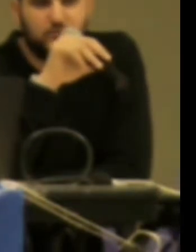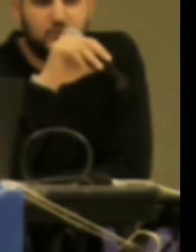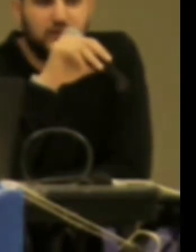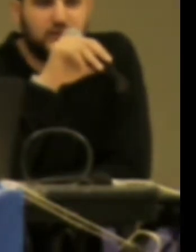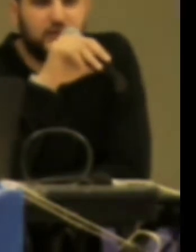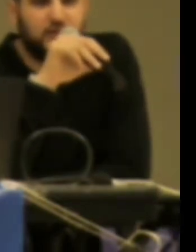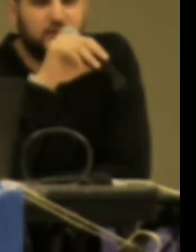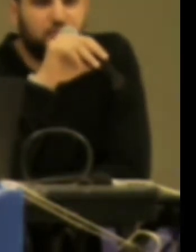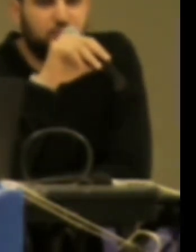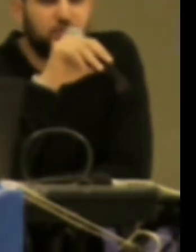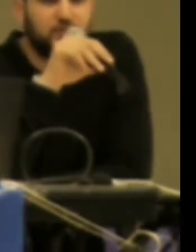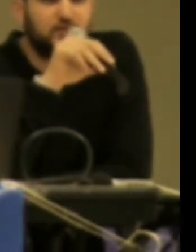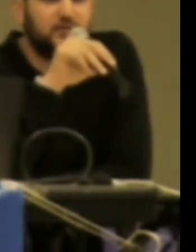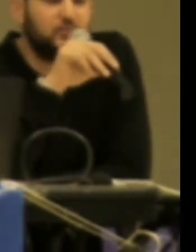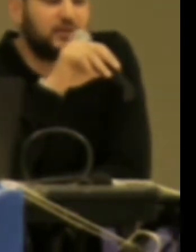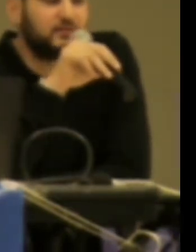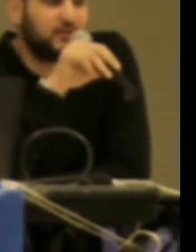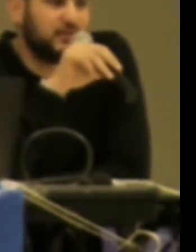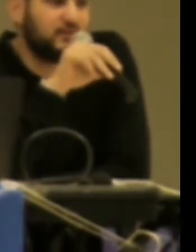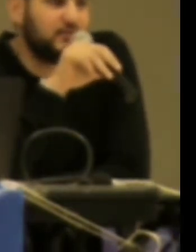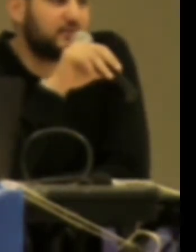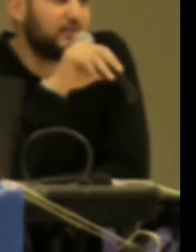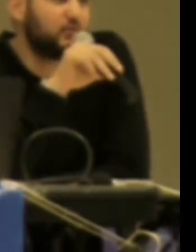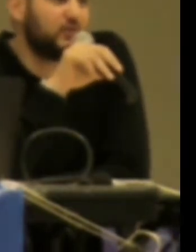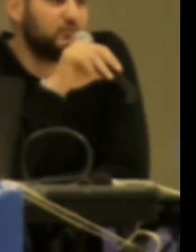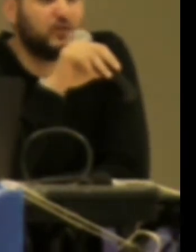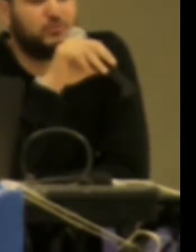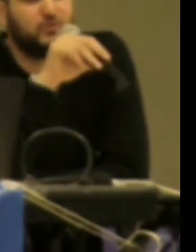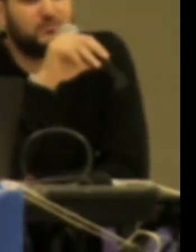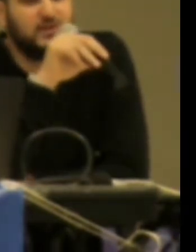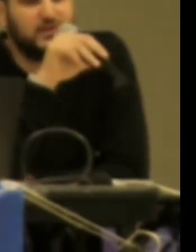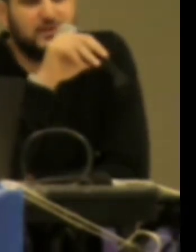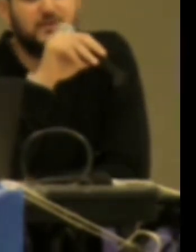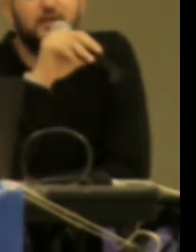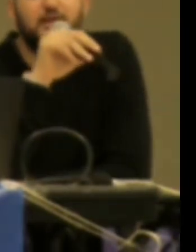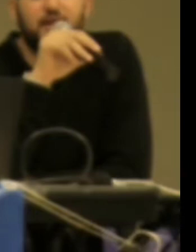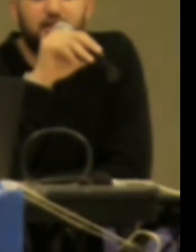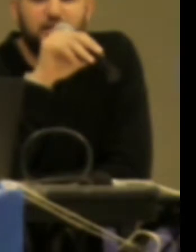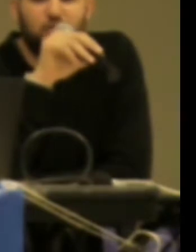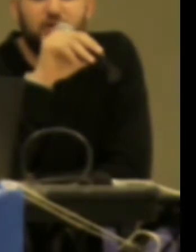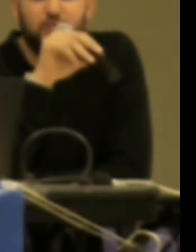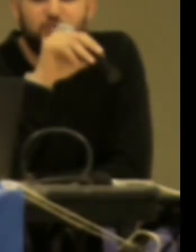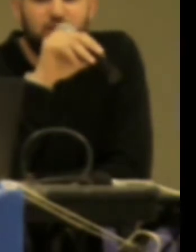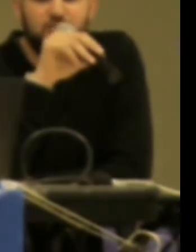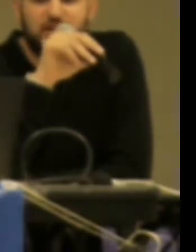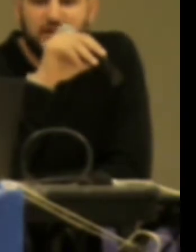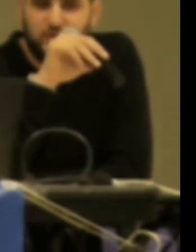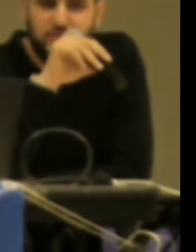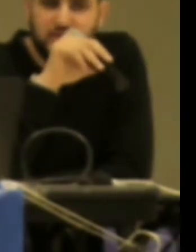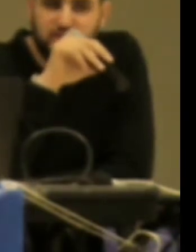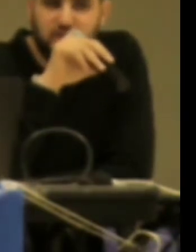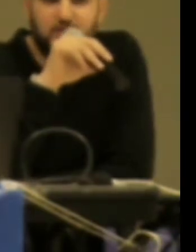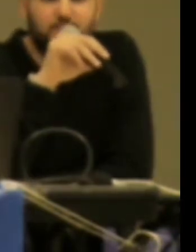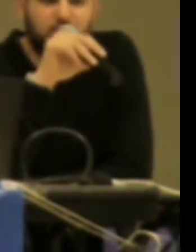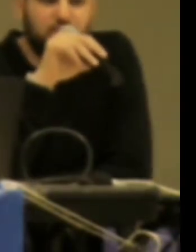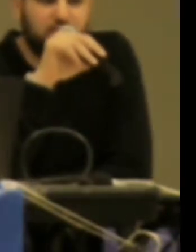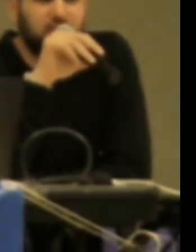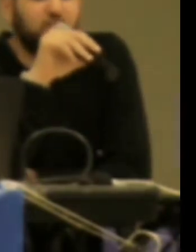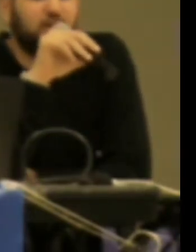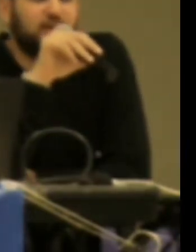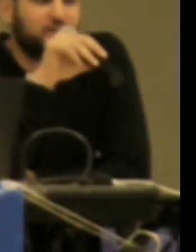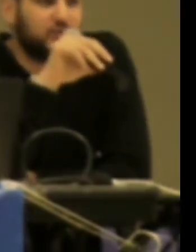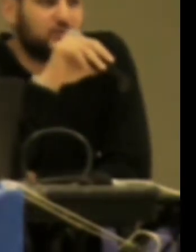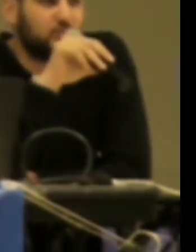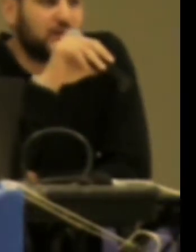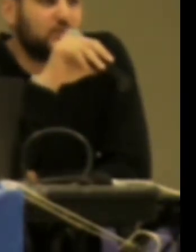fête, alhamdoulilah, où il y a plusieurs centaines de personnes qui y assistent, et donc on a voir plusieurs milliers même. Et donc on a besoin, comme chaque année, de bénévoles. C'est-à-dire